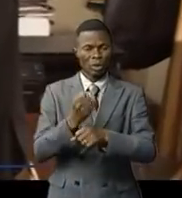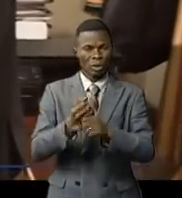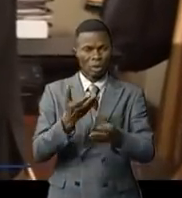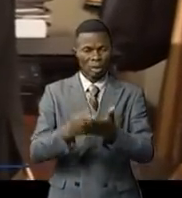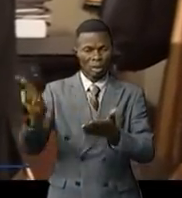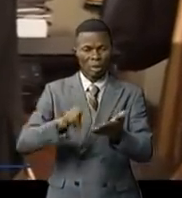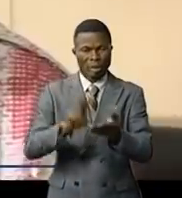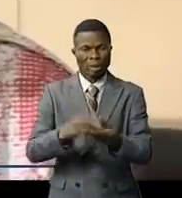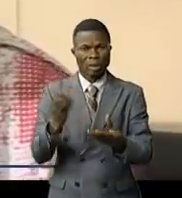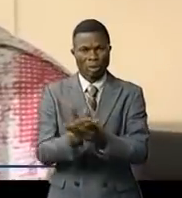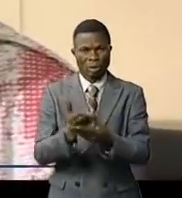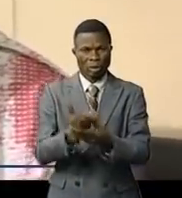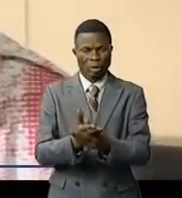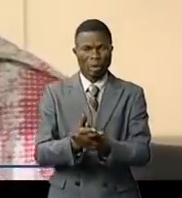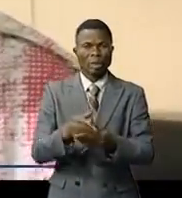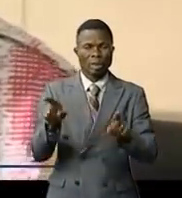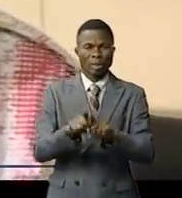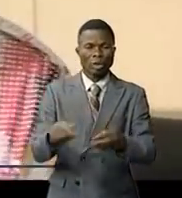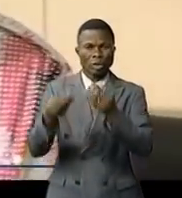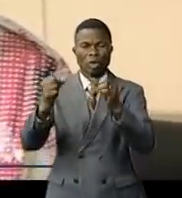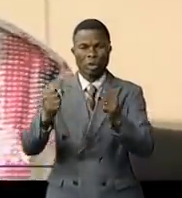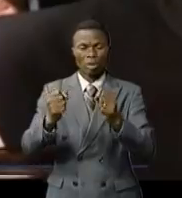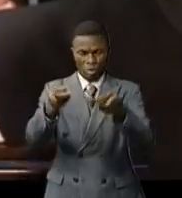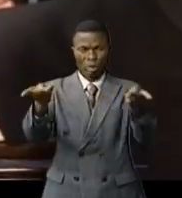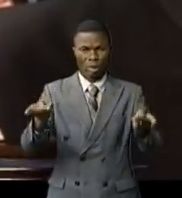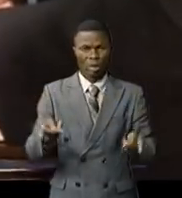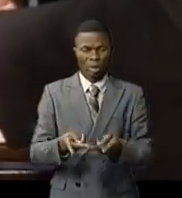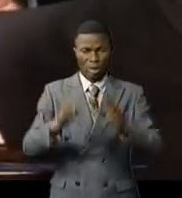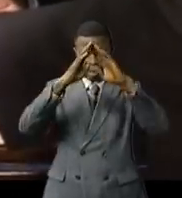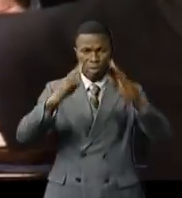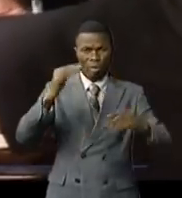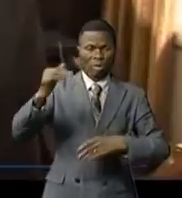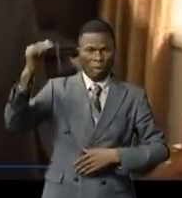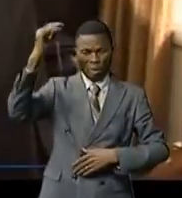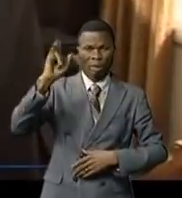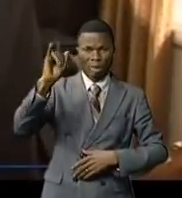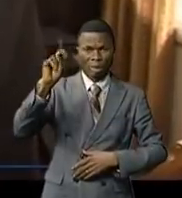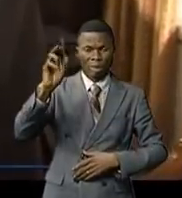signé des documents conférant le pouvoir d'occupation du bâtiment à l'INA.